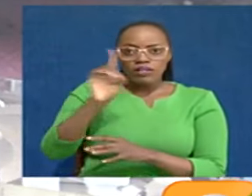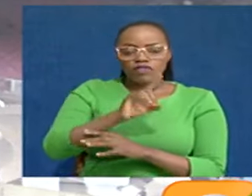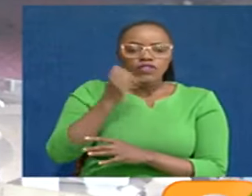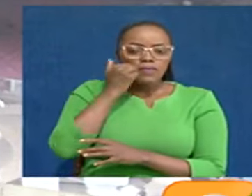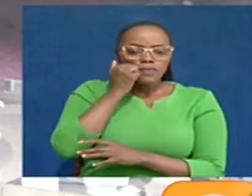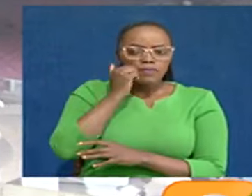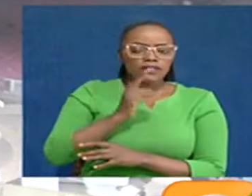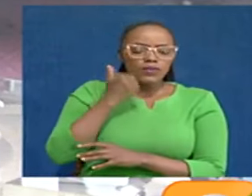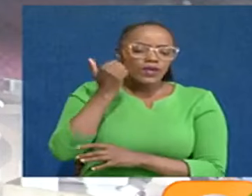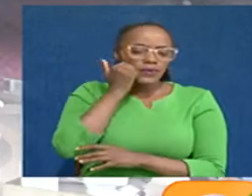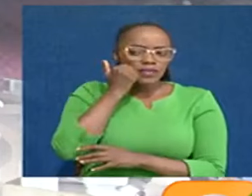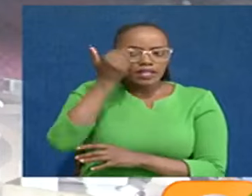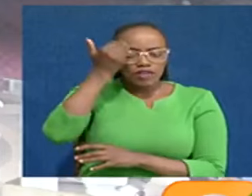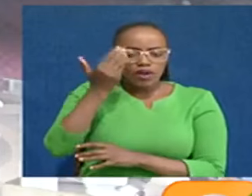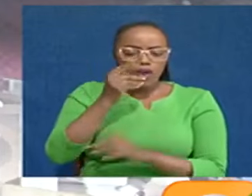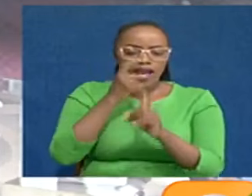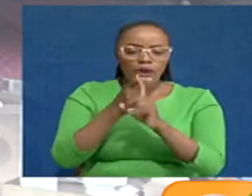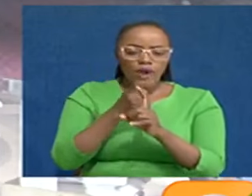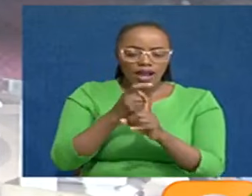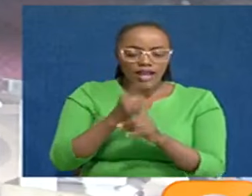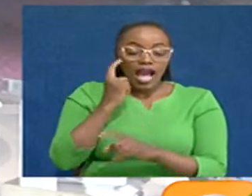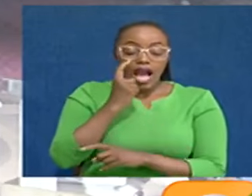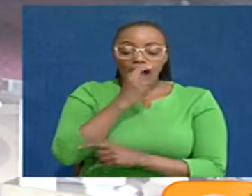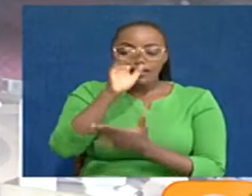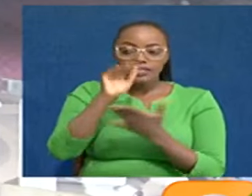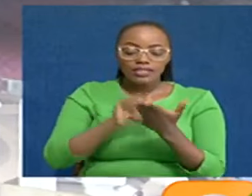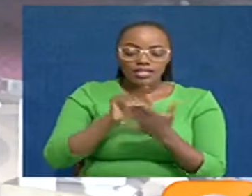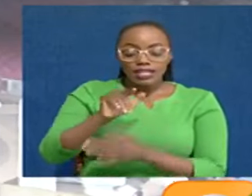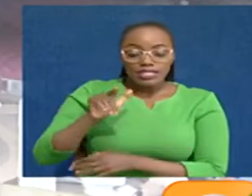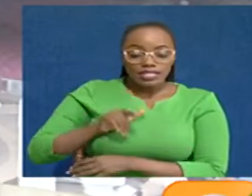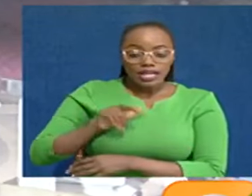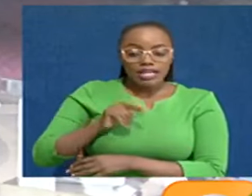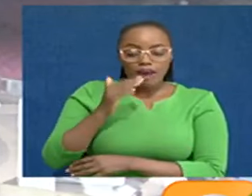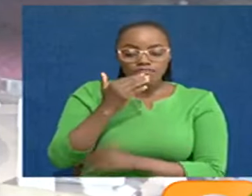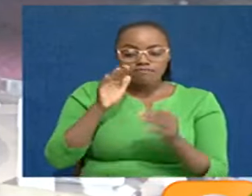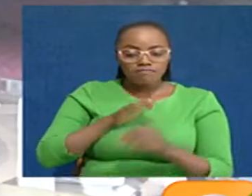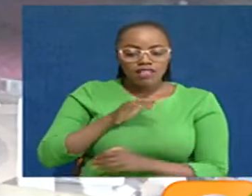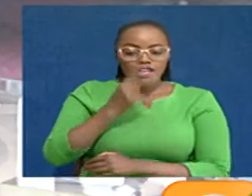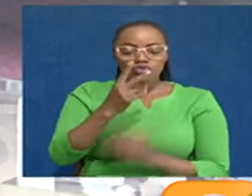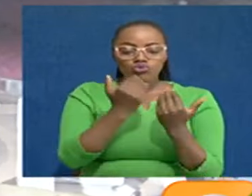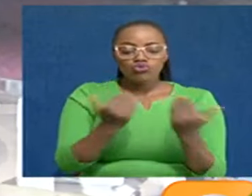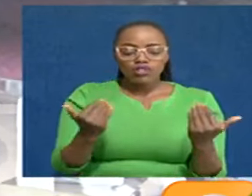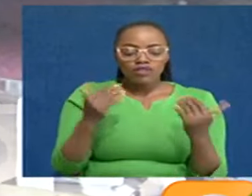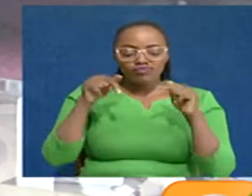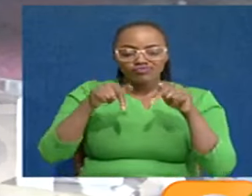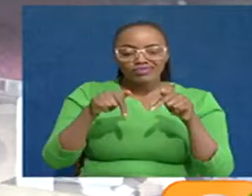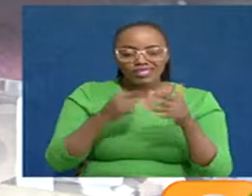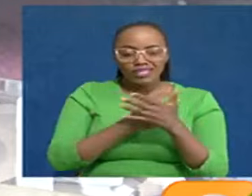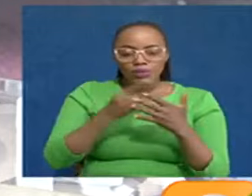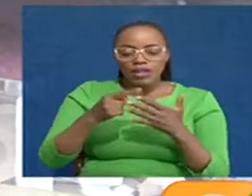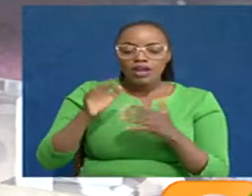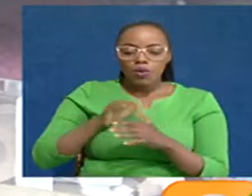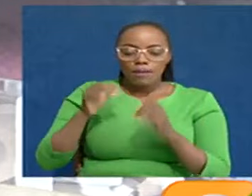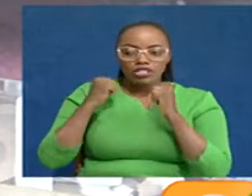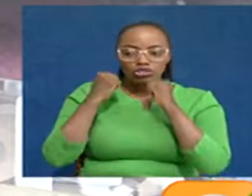wenye utandu wa macho katika hospitali ya Kwale Eye Center. Mwanadada huyu ambaye pia ni mama watoto wawili ndiye anayetupambia makala yetu ya mwanamke